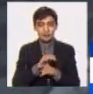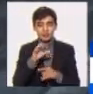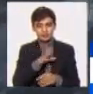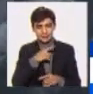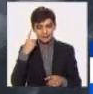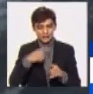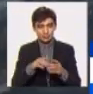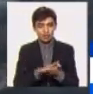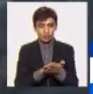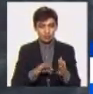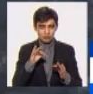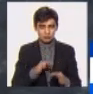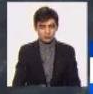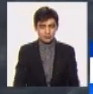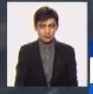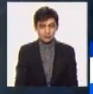технику.